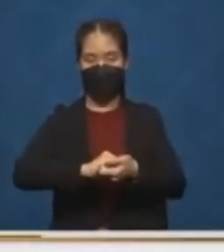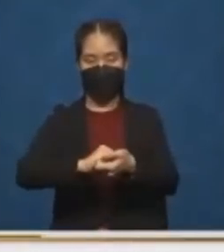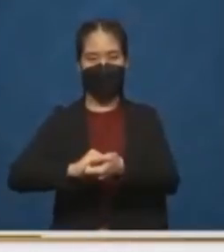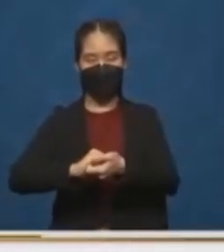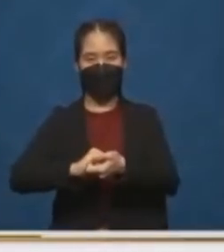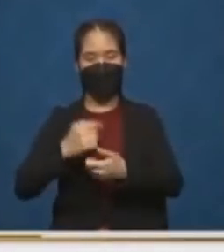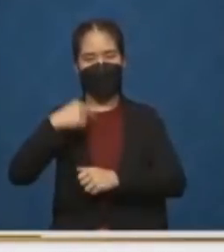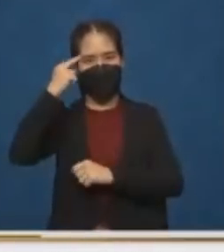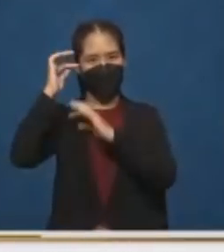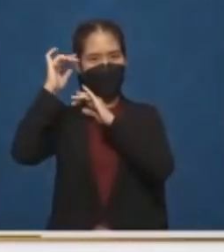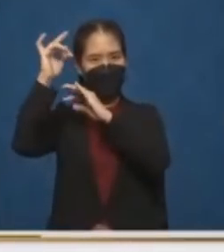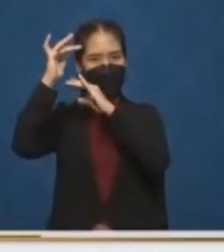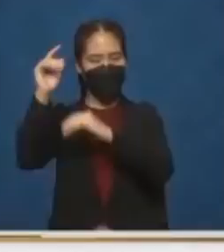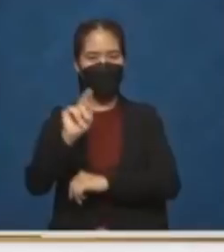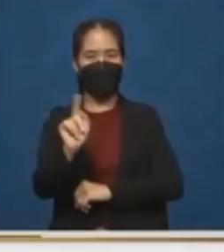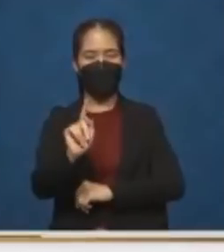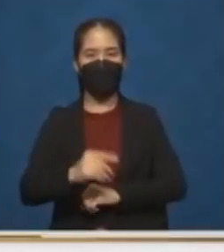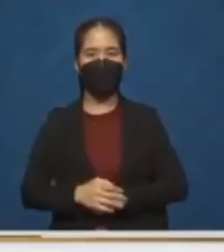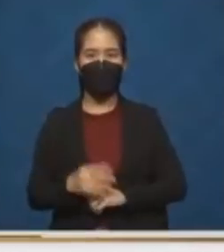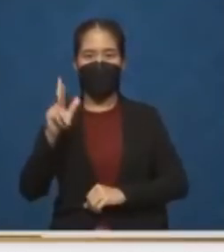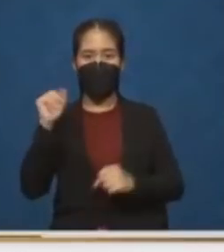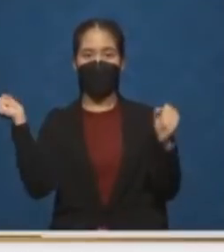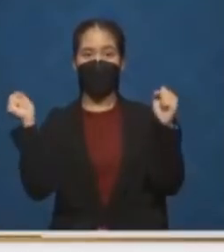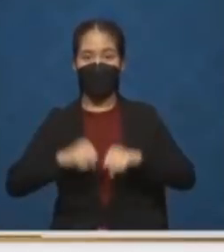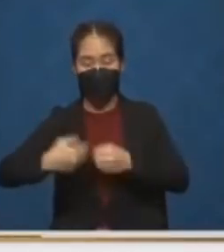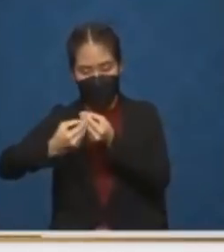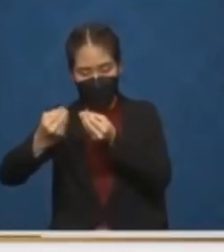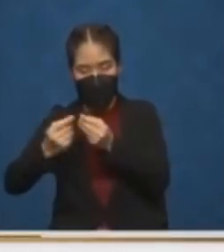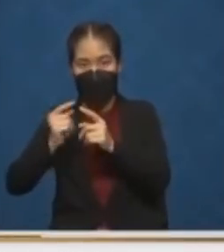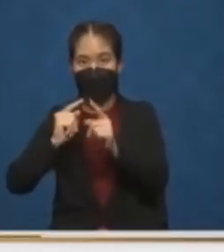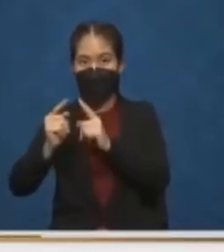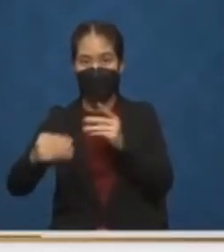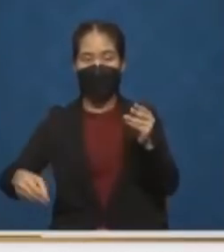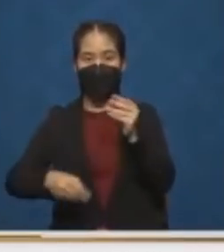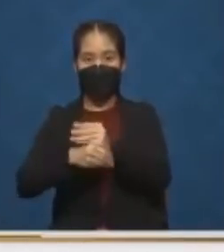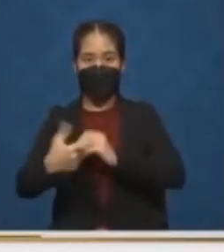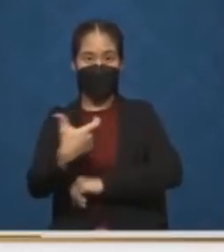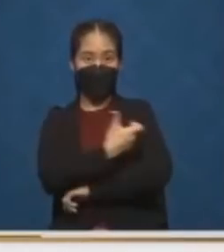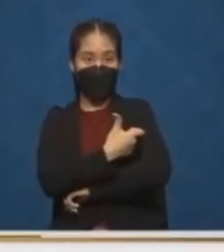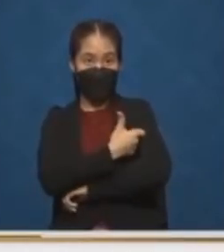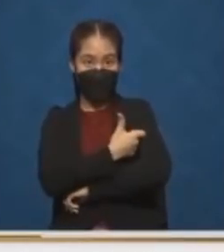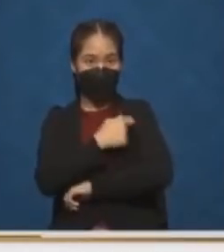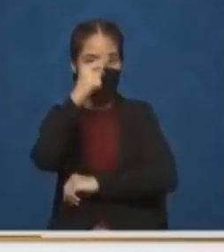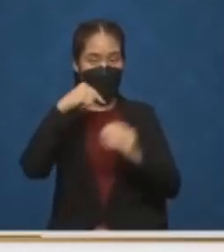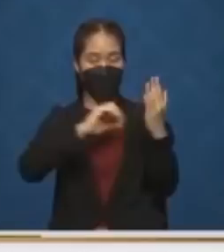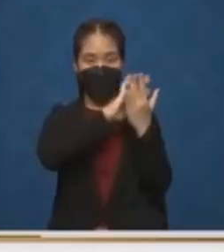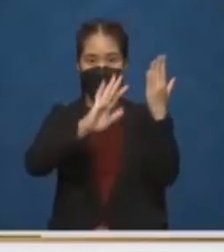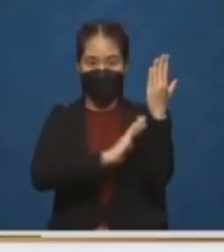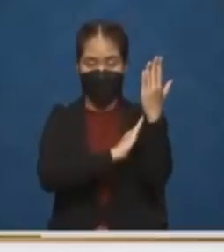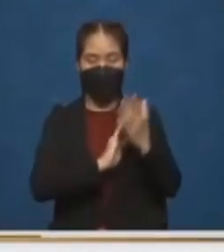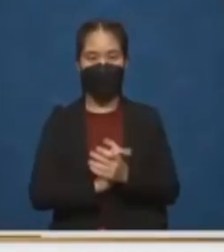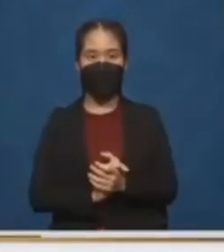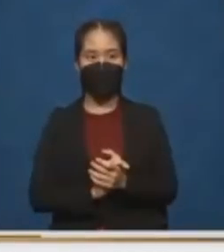แล้วก็หงไ้ว่าข้อตกลงร่มกันทจะเพิ่มการจัดสญวัซีนสำหรบใช้ใปเทศให้สูงสุดธรธานครั